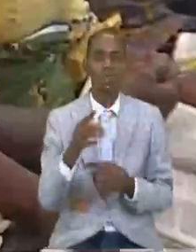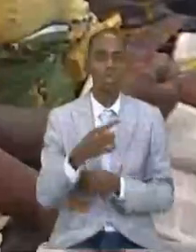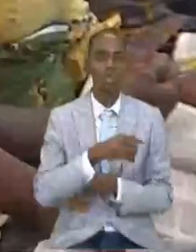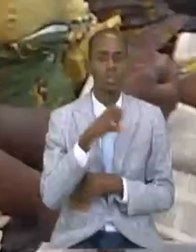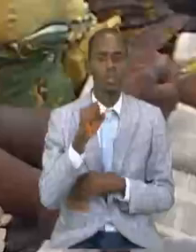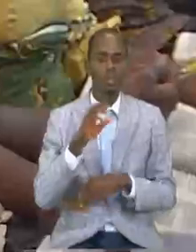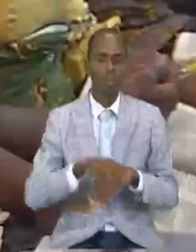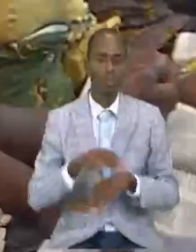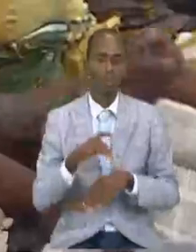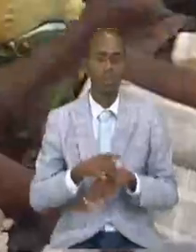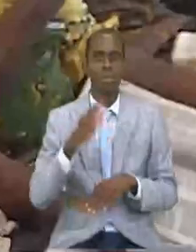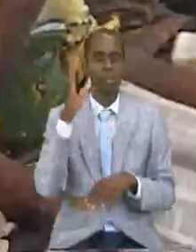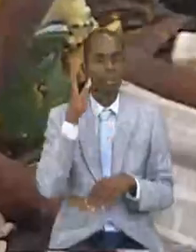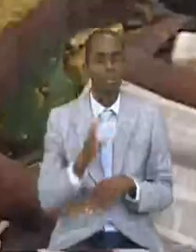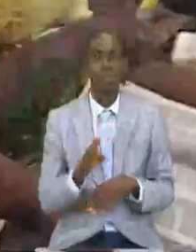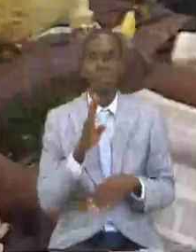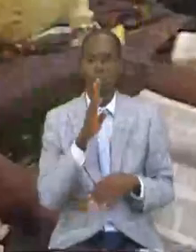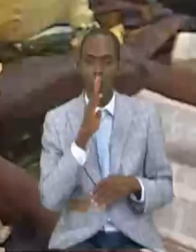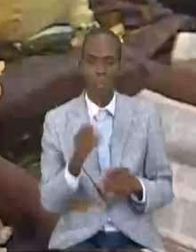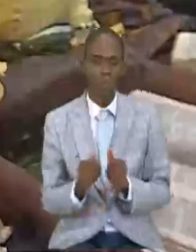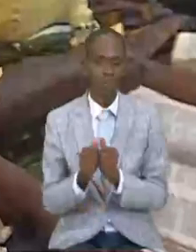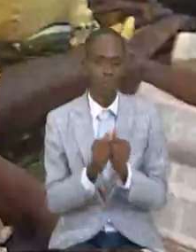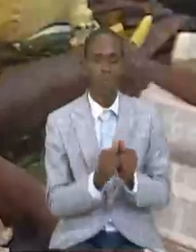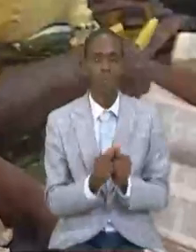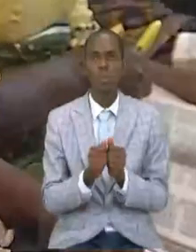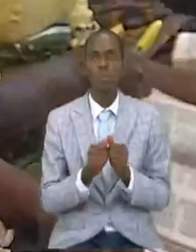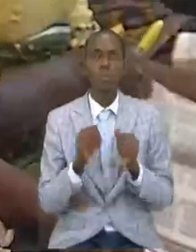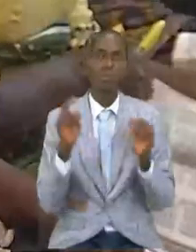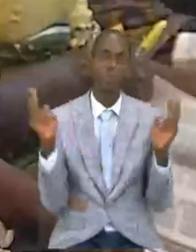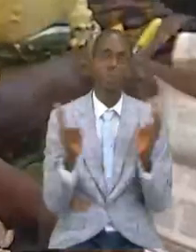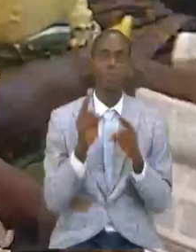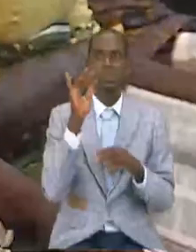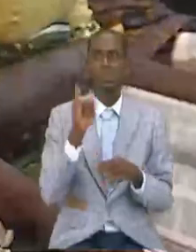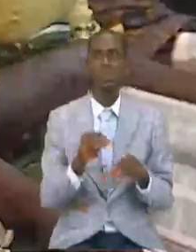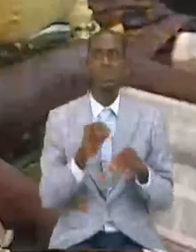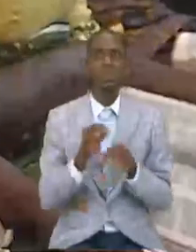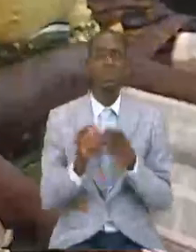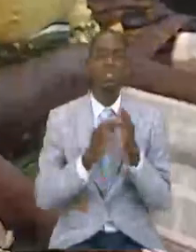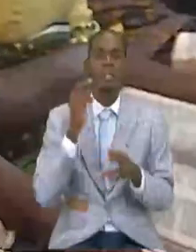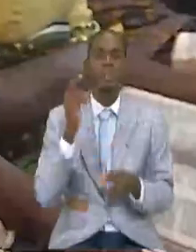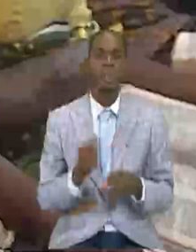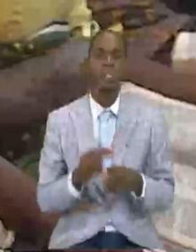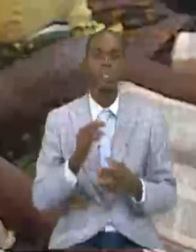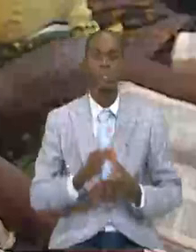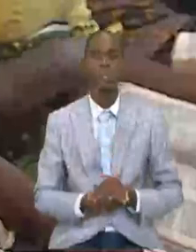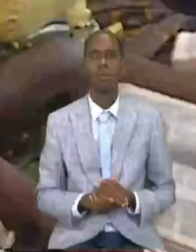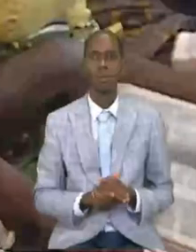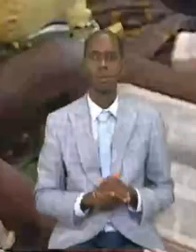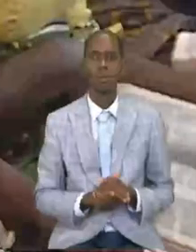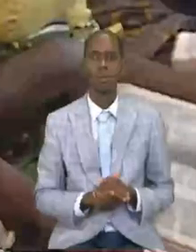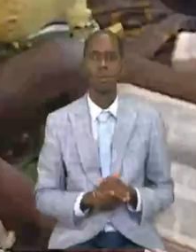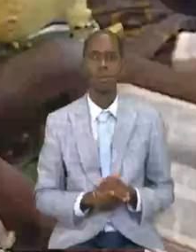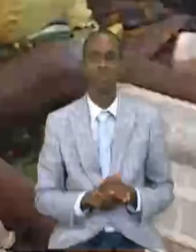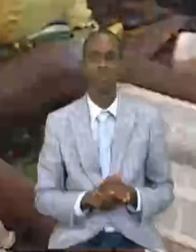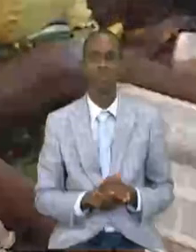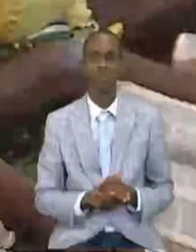Tous vos jours sur terre seront accomplis victorieusement au nom de